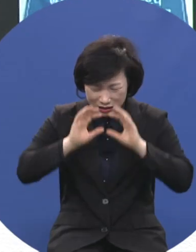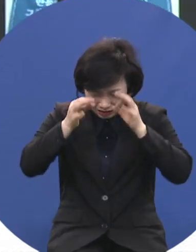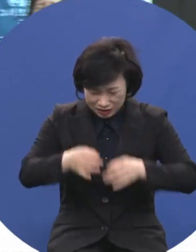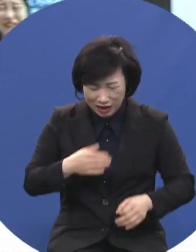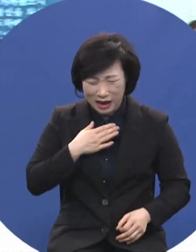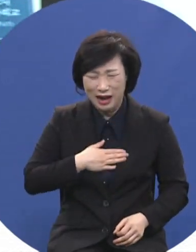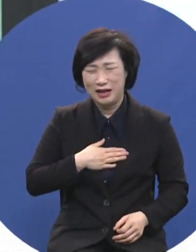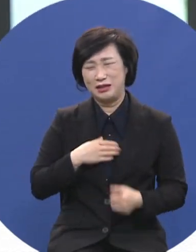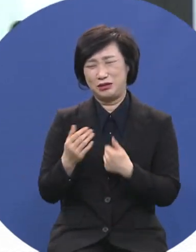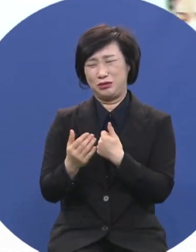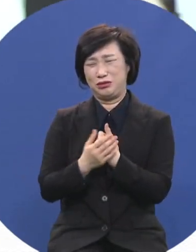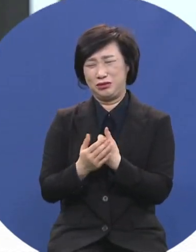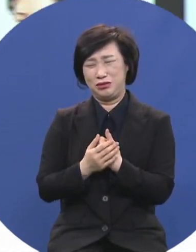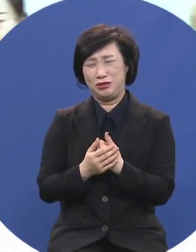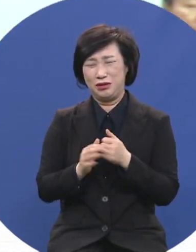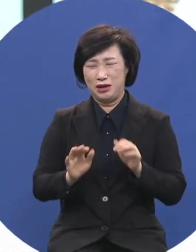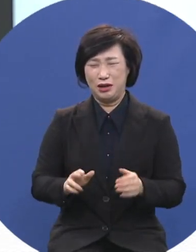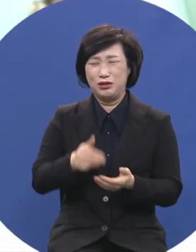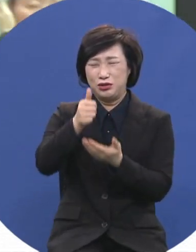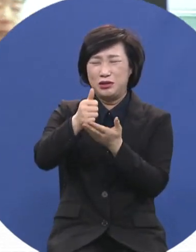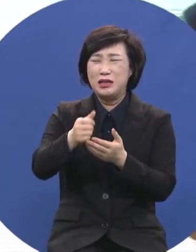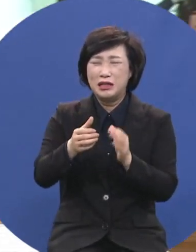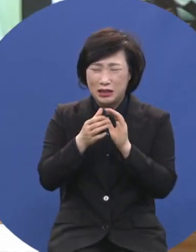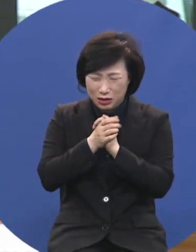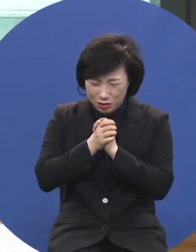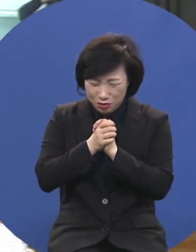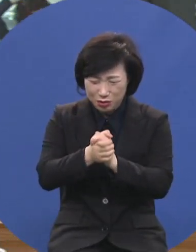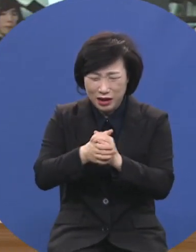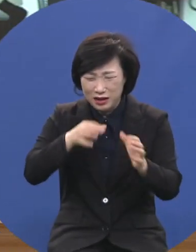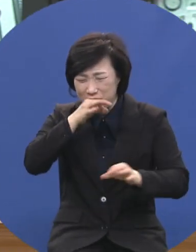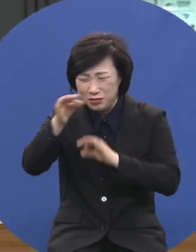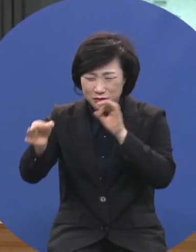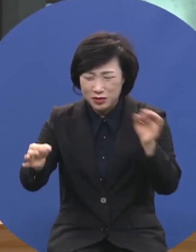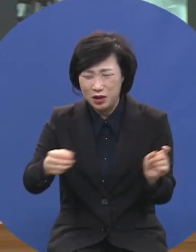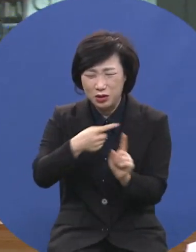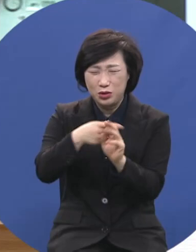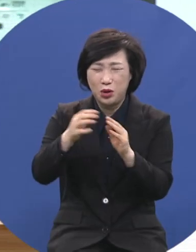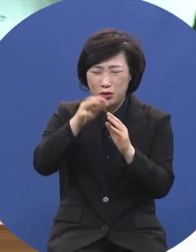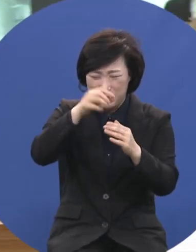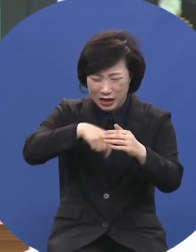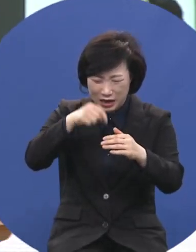하소서. 주님, 기도 소리가 이 교회에